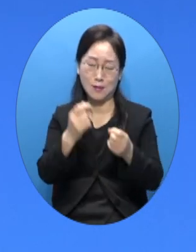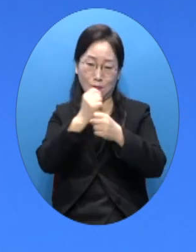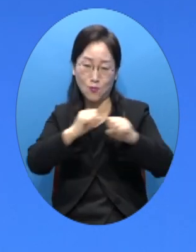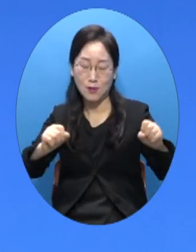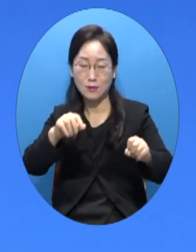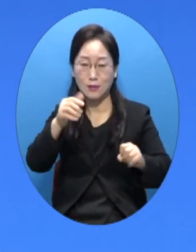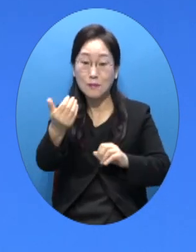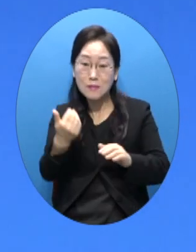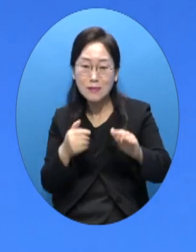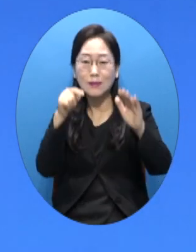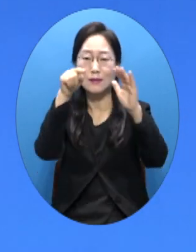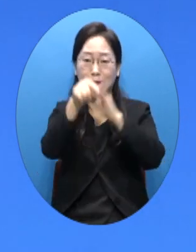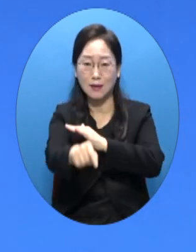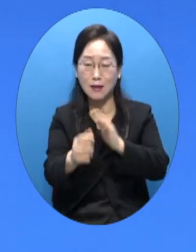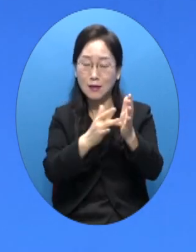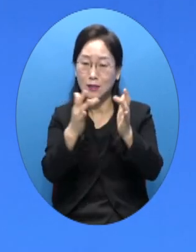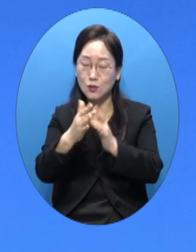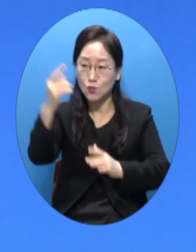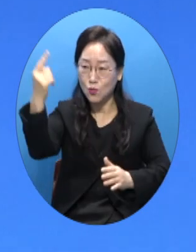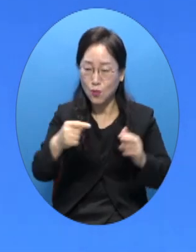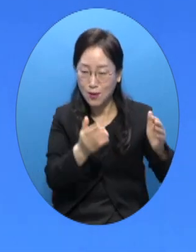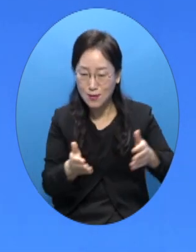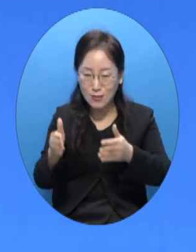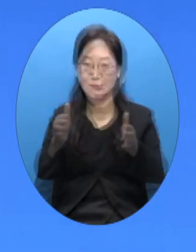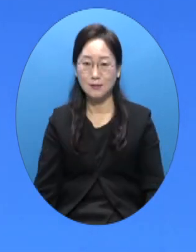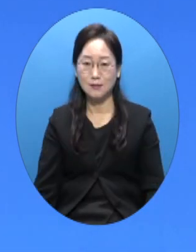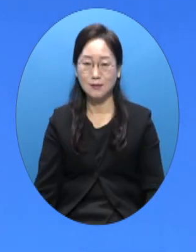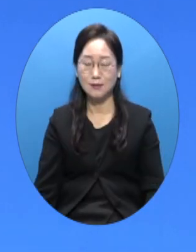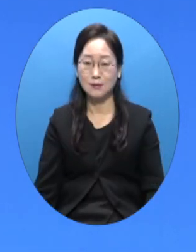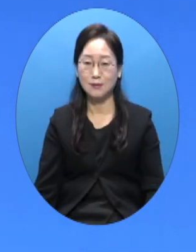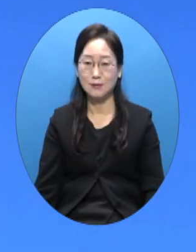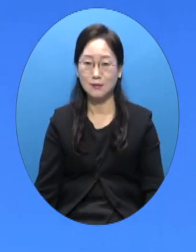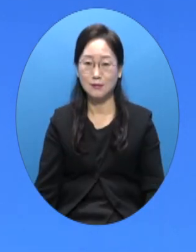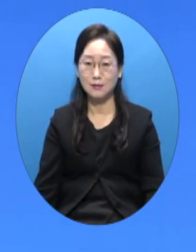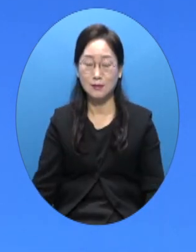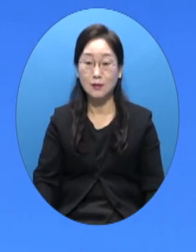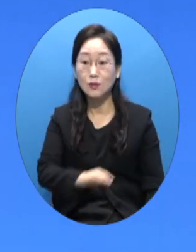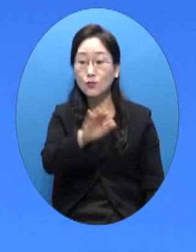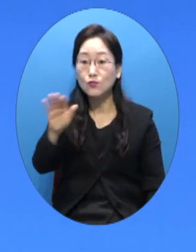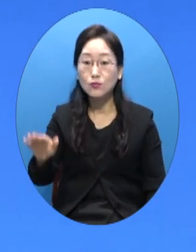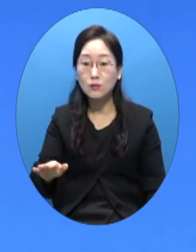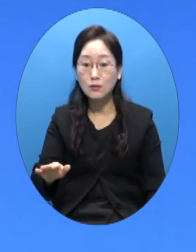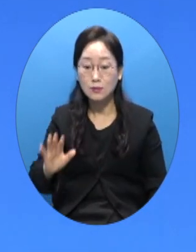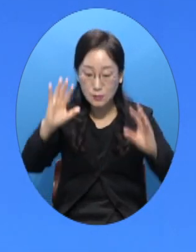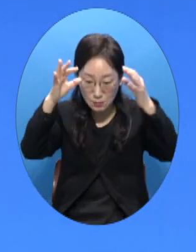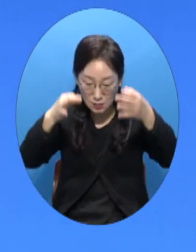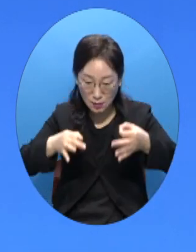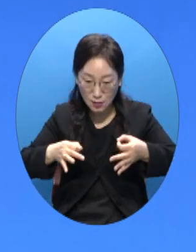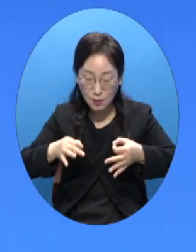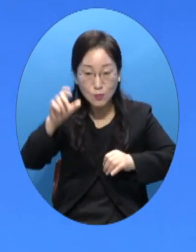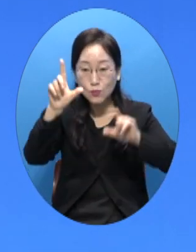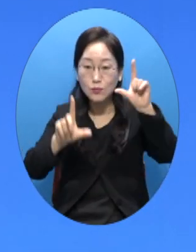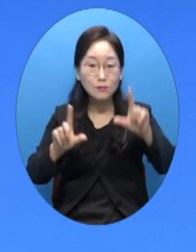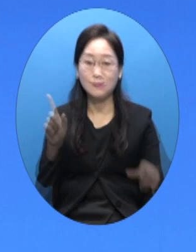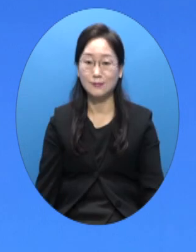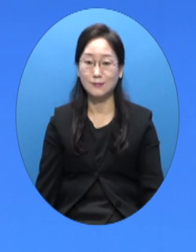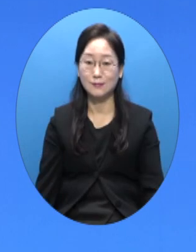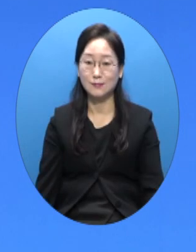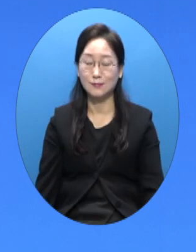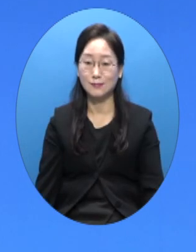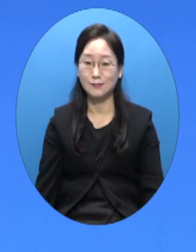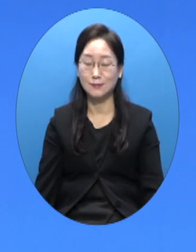나가 예수님 오실 길을 예비했던 모습으로 우리 주님을 맞이해야 되겠습니까